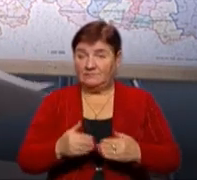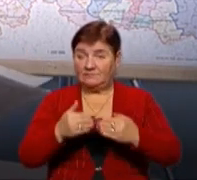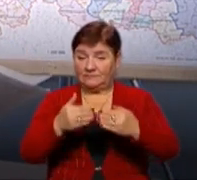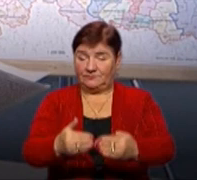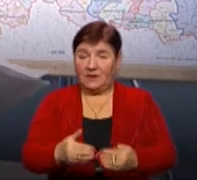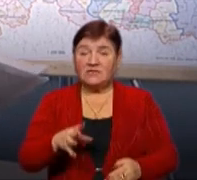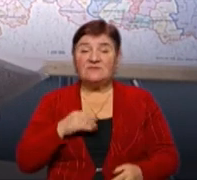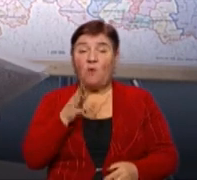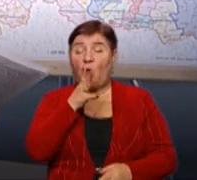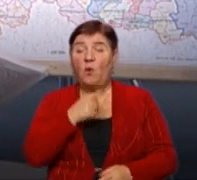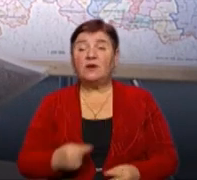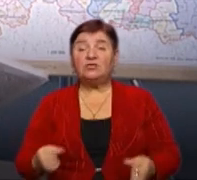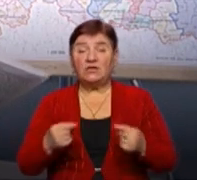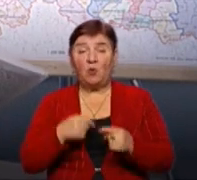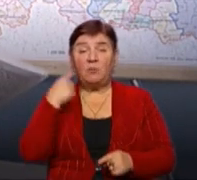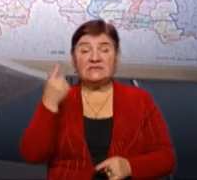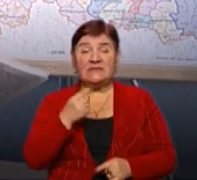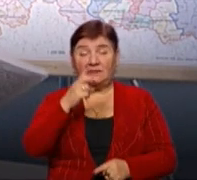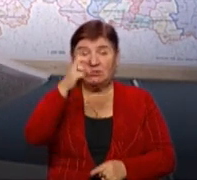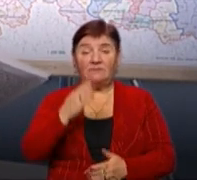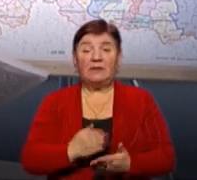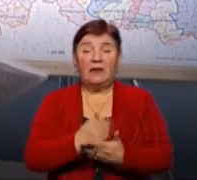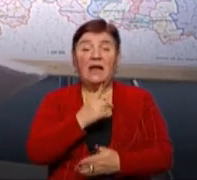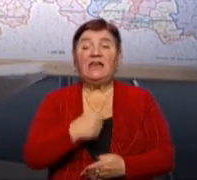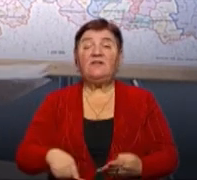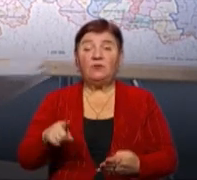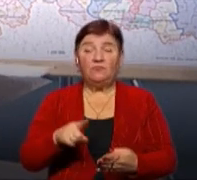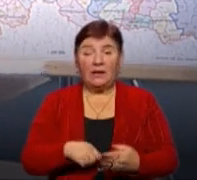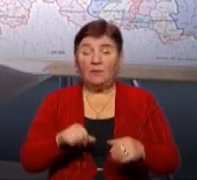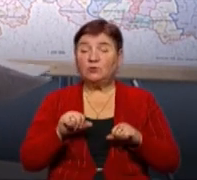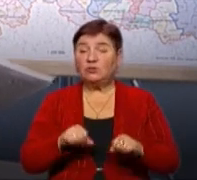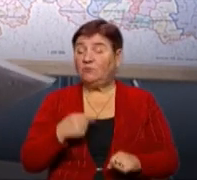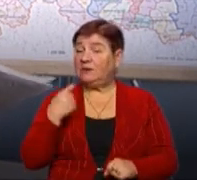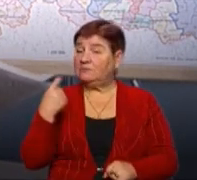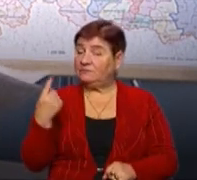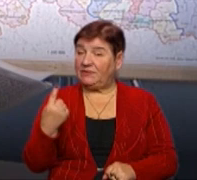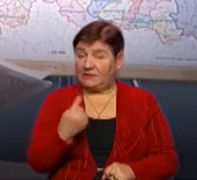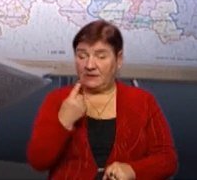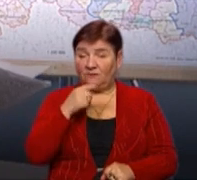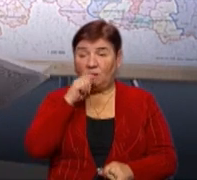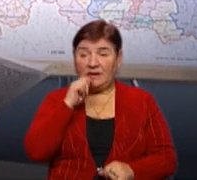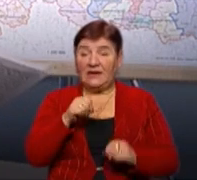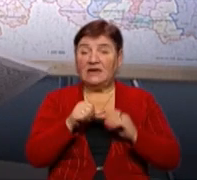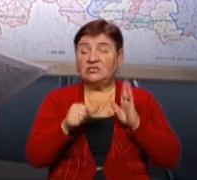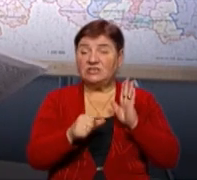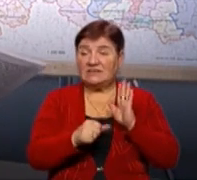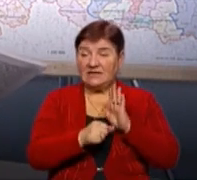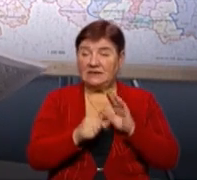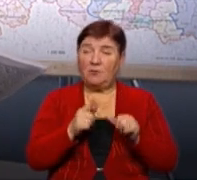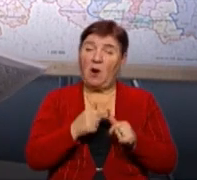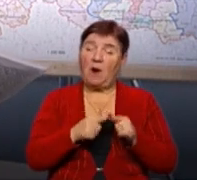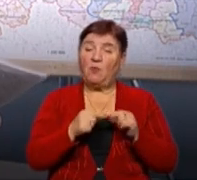що свого часу обласна державна адміністрація ліквідувала, і, можливо, вона єдина в Україні в 16-му або